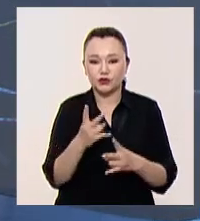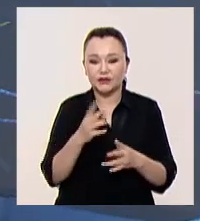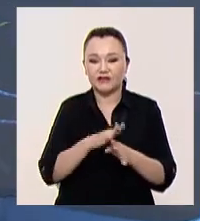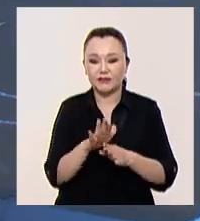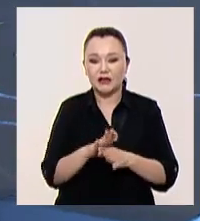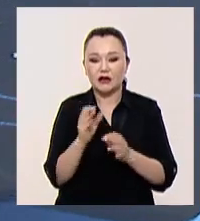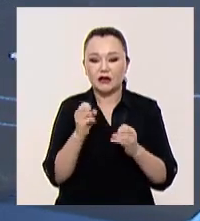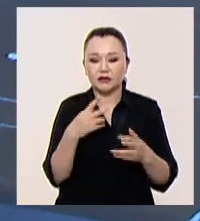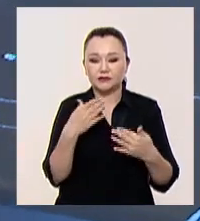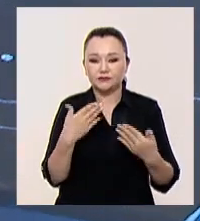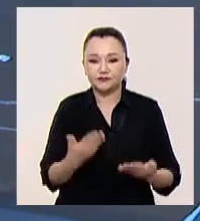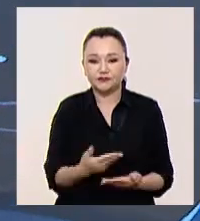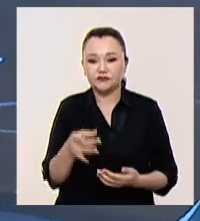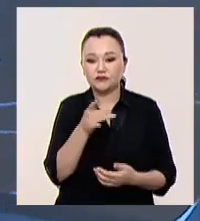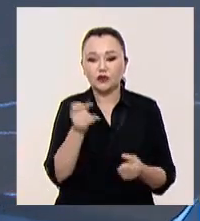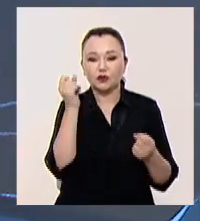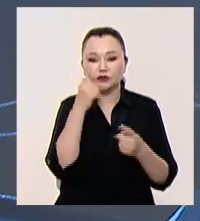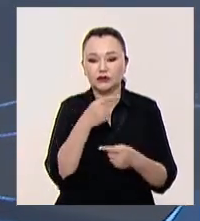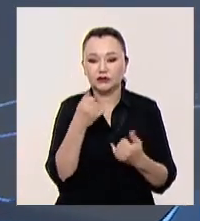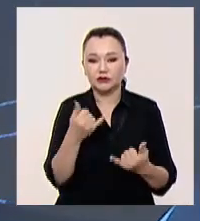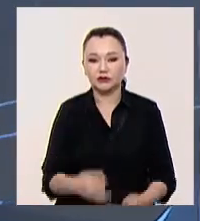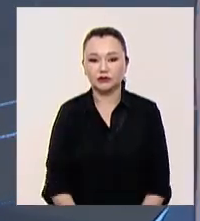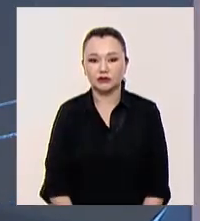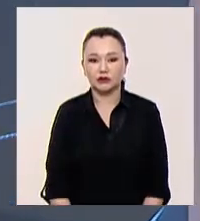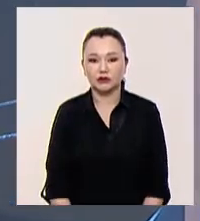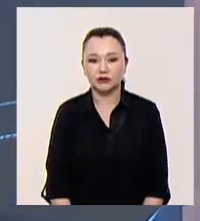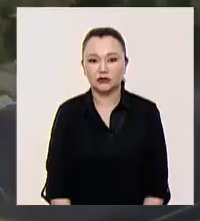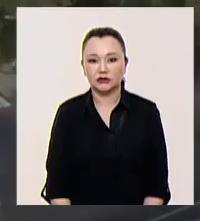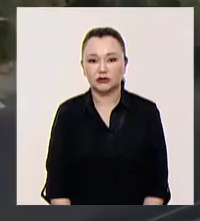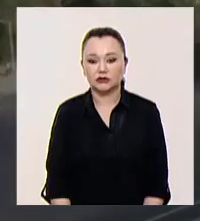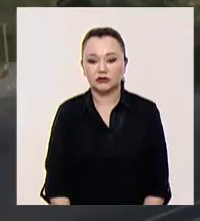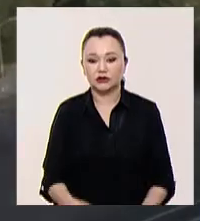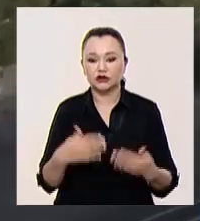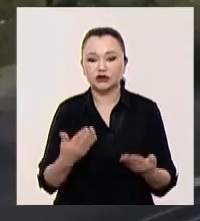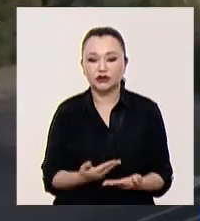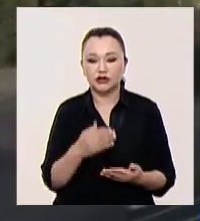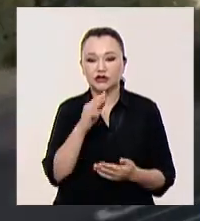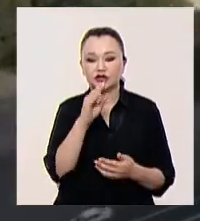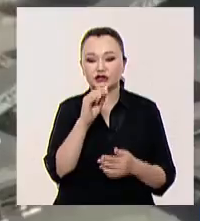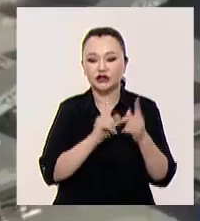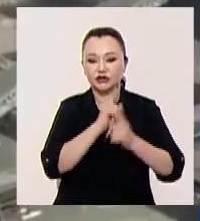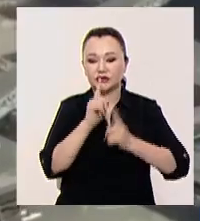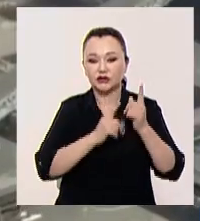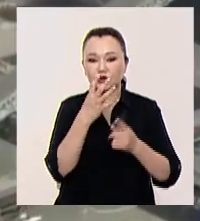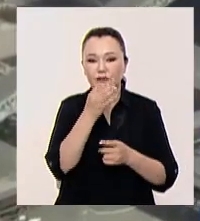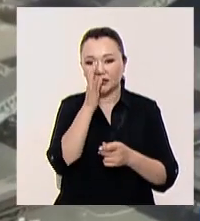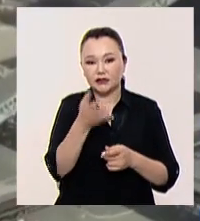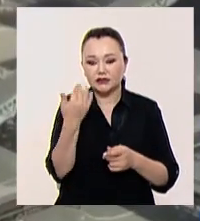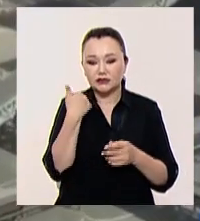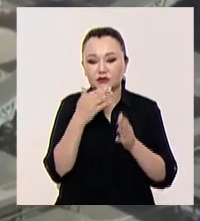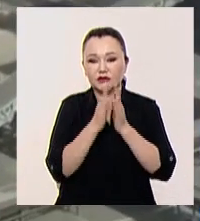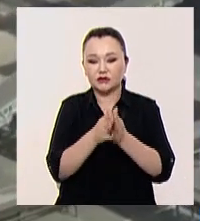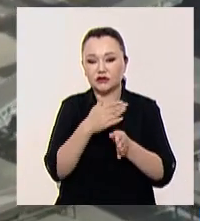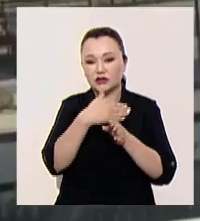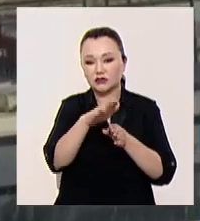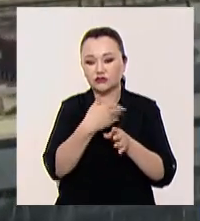этому относятся жители регионов, узнавала Людмила Батюшкина. Жители Жезказгана еще 5 лет назад просили отделить их от